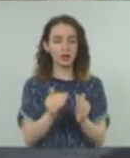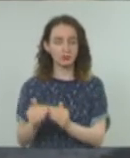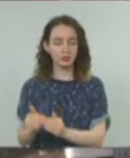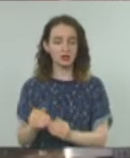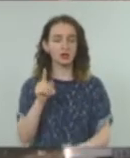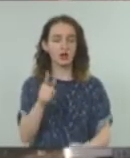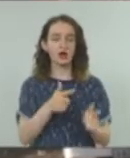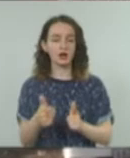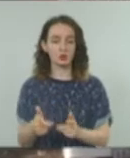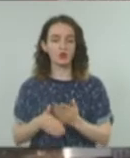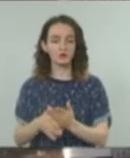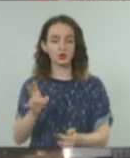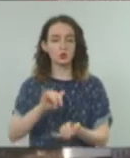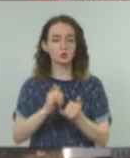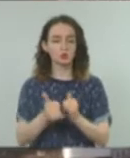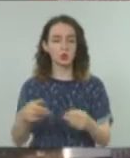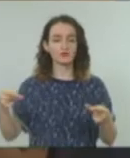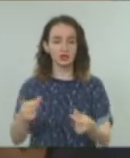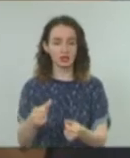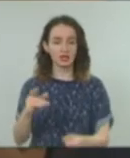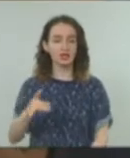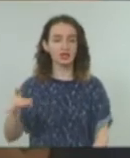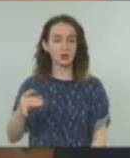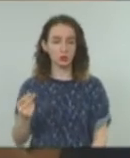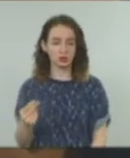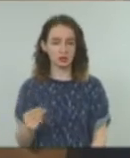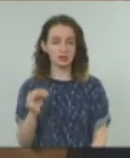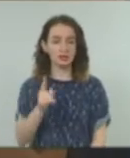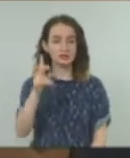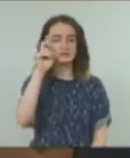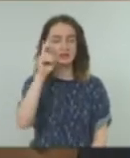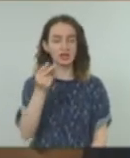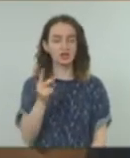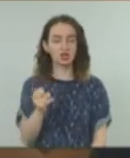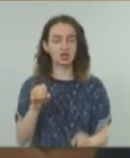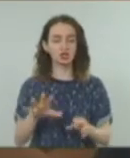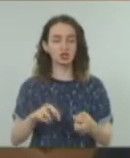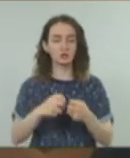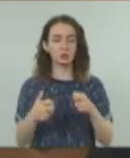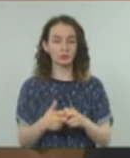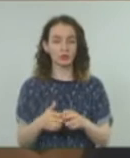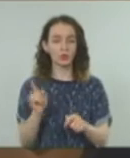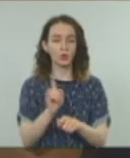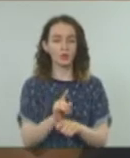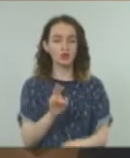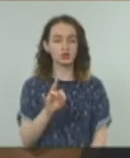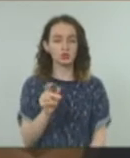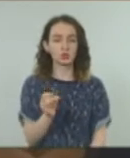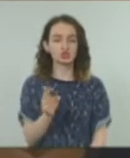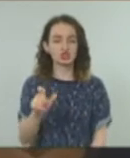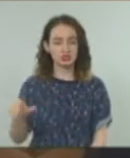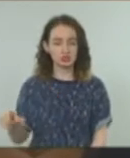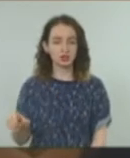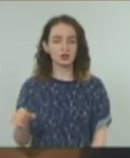на условиях софинансирования с регионом. Федеральных денег на решение проблемы обманутых дольщиков точно